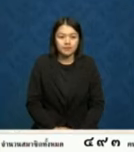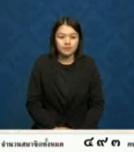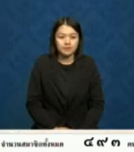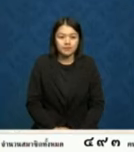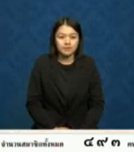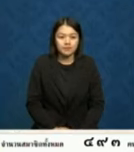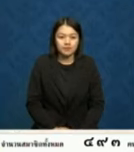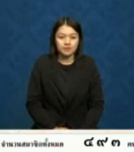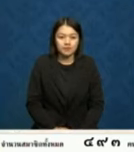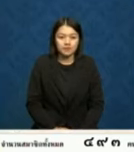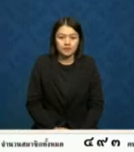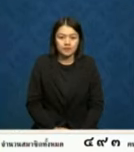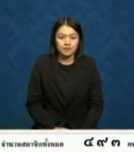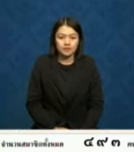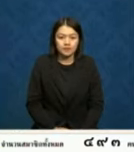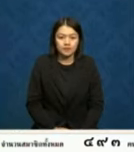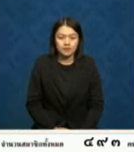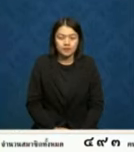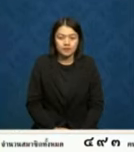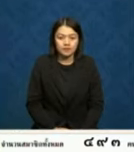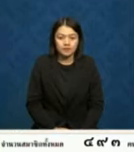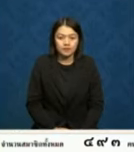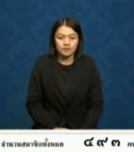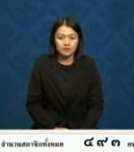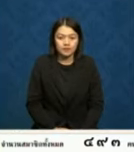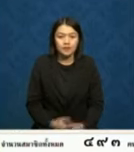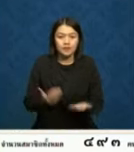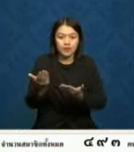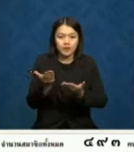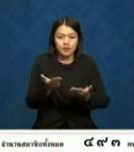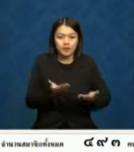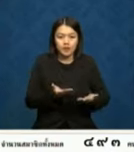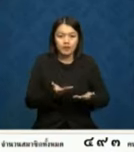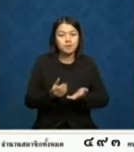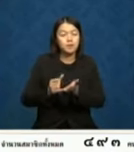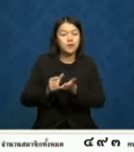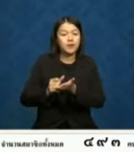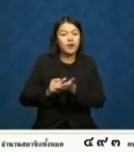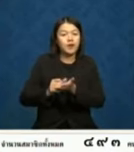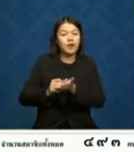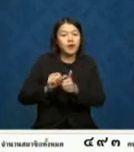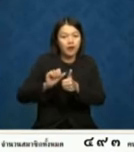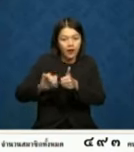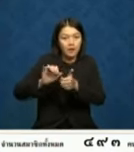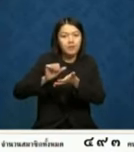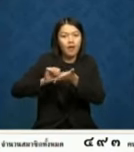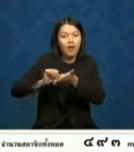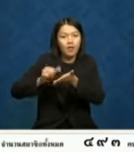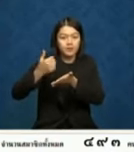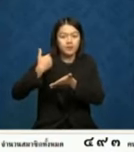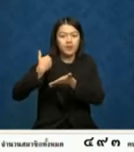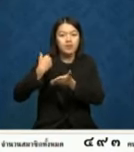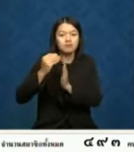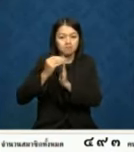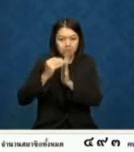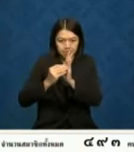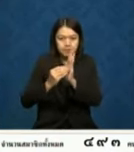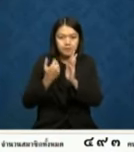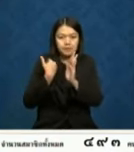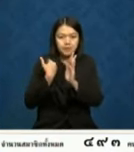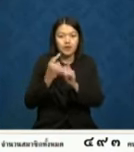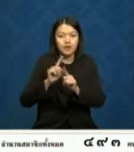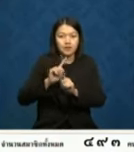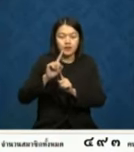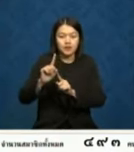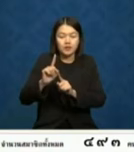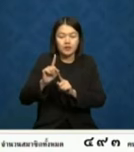ยติครับจะขอเชิญผู้แปรยติที่สงนคำแปรยติไว้นะครับท่านที่